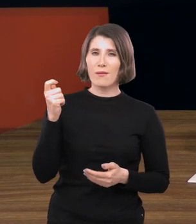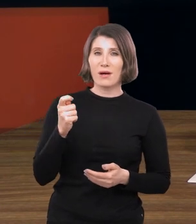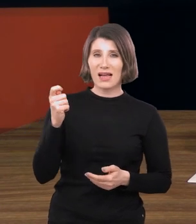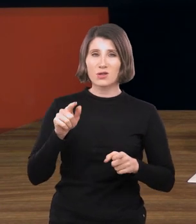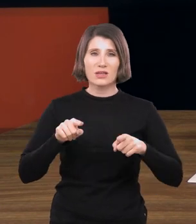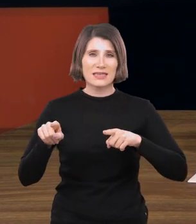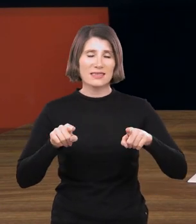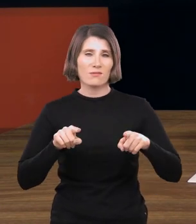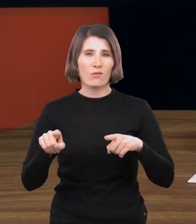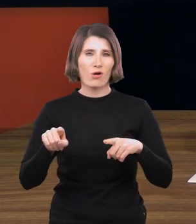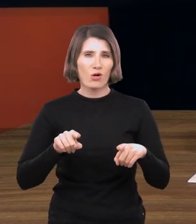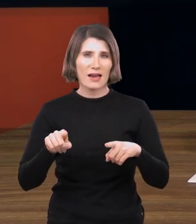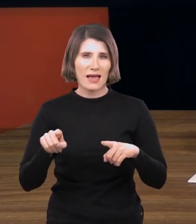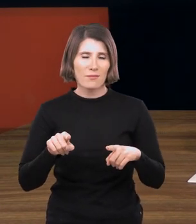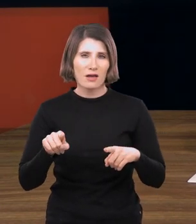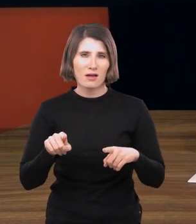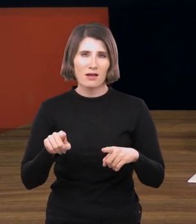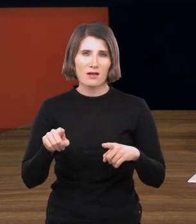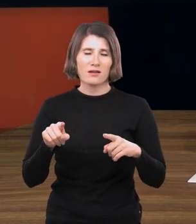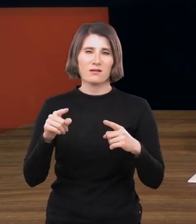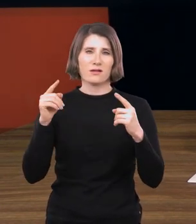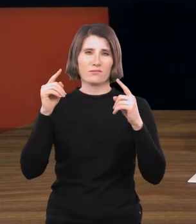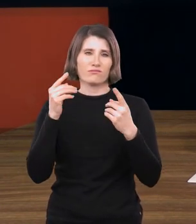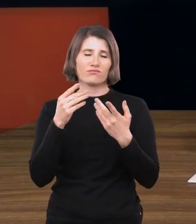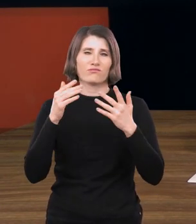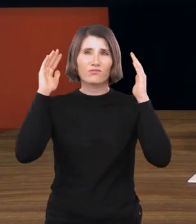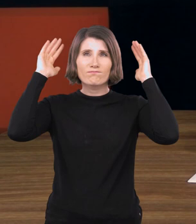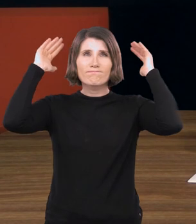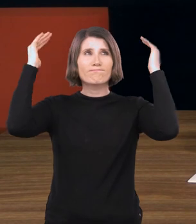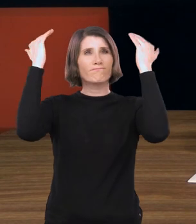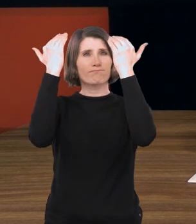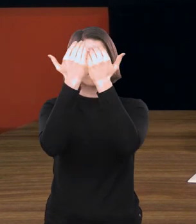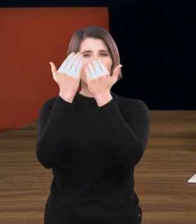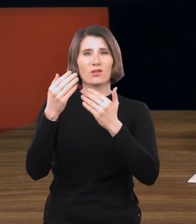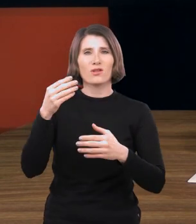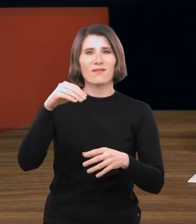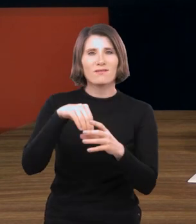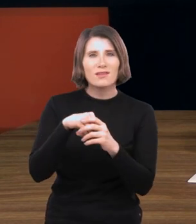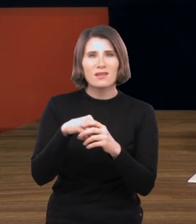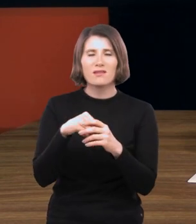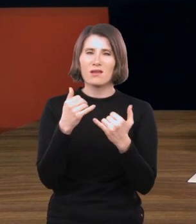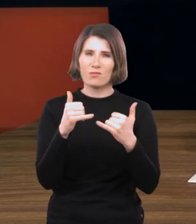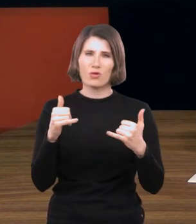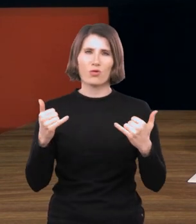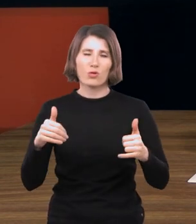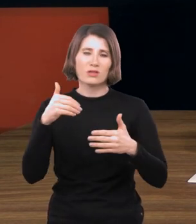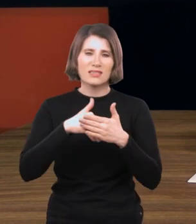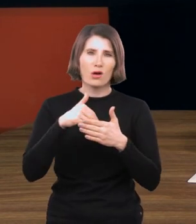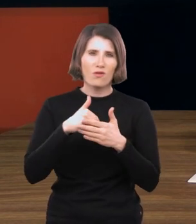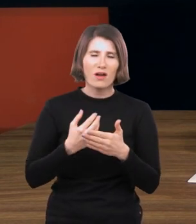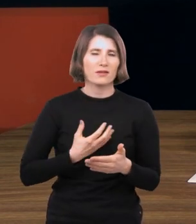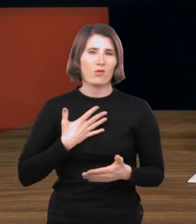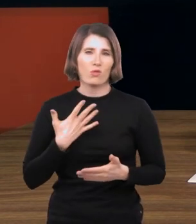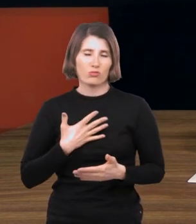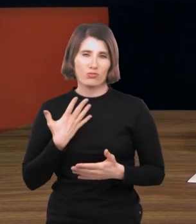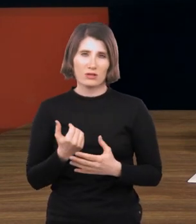symbolu, który jakby pod swoim kloszem zawiera bardzo zróżnicowane objawy i